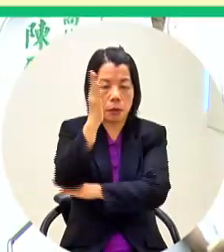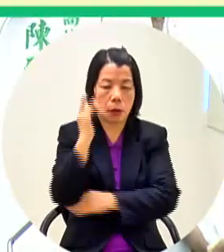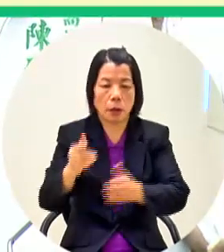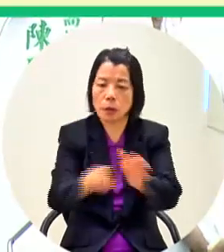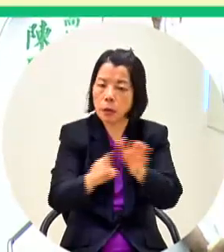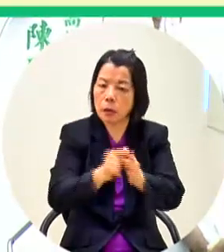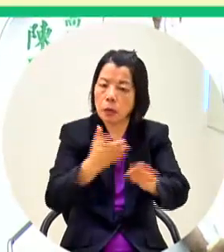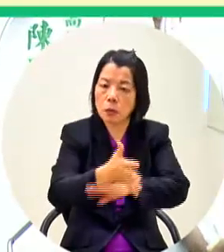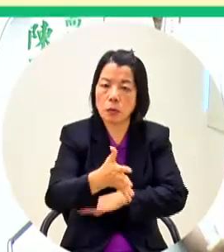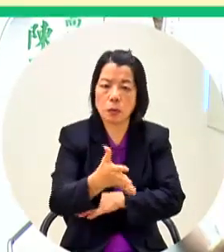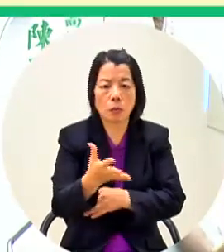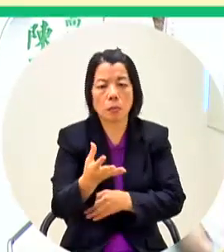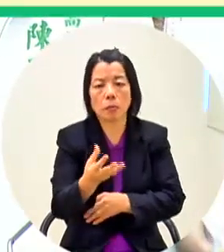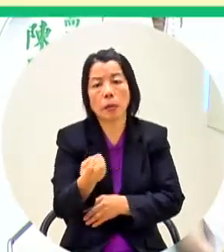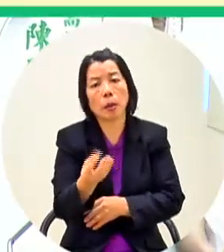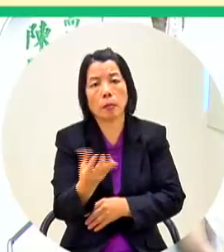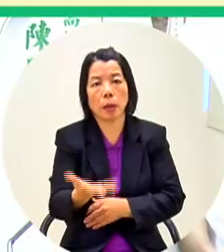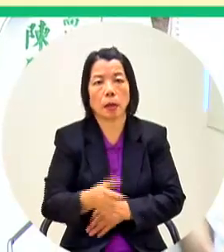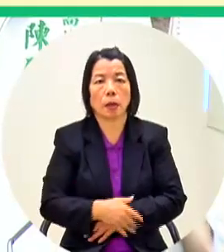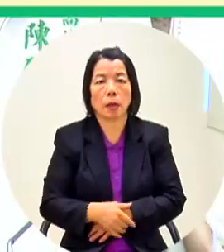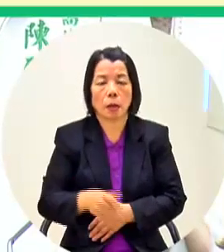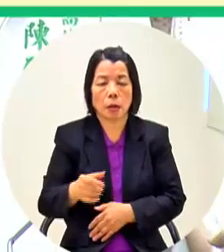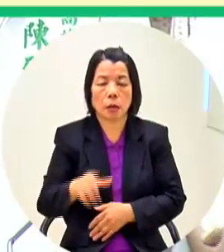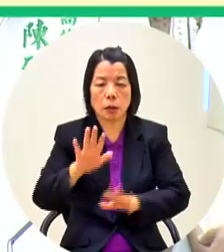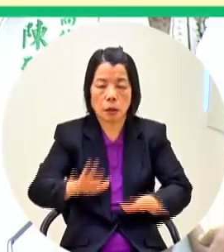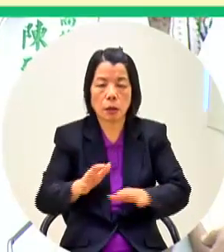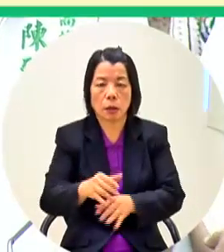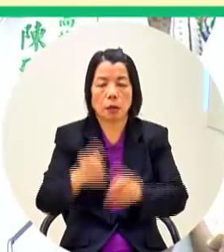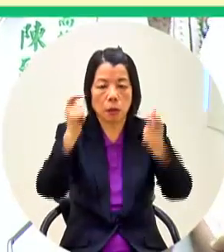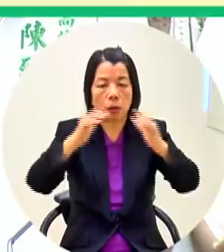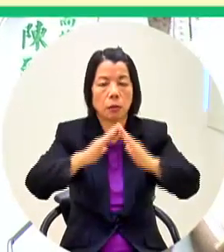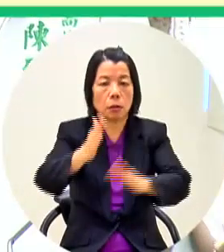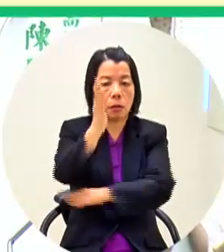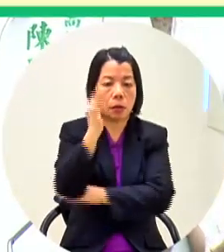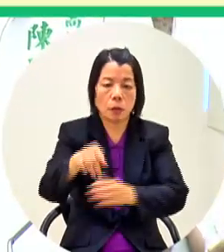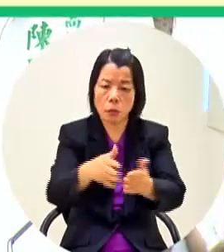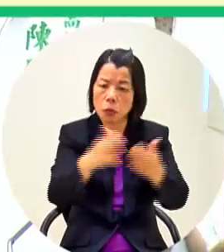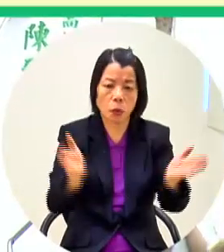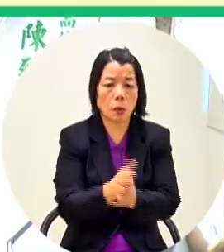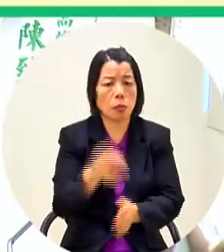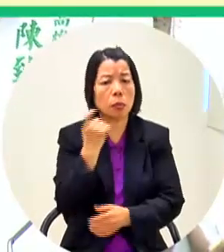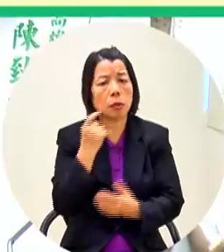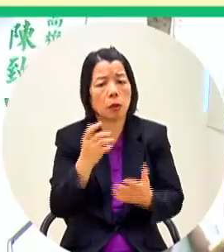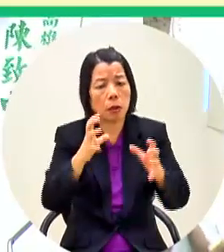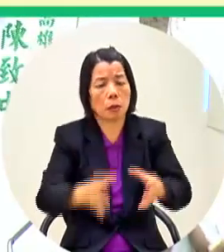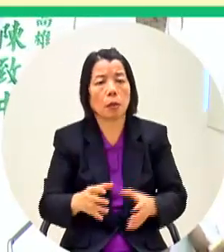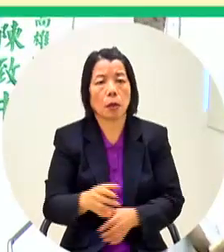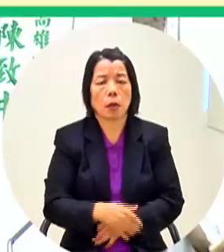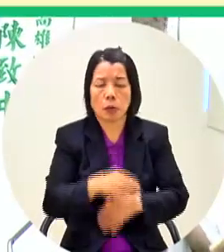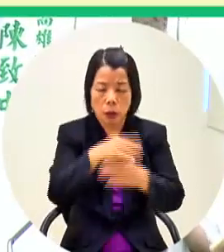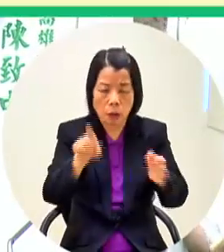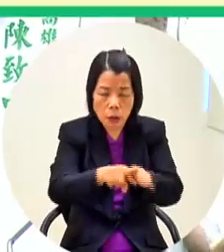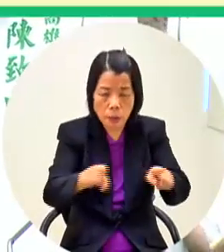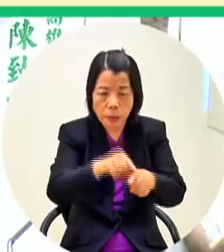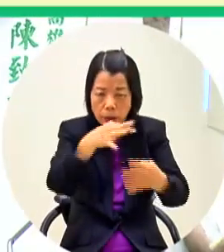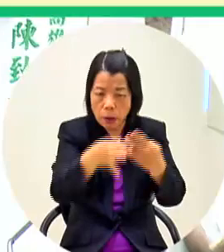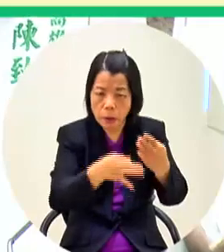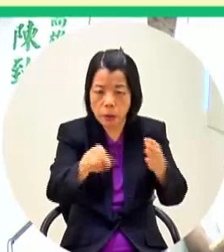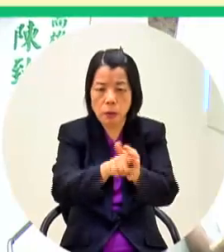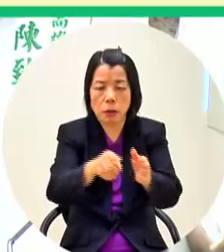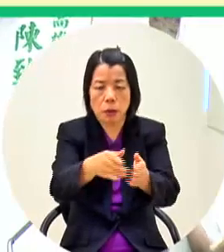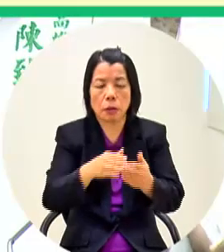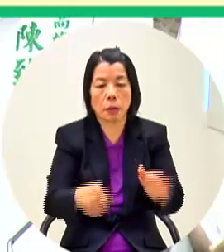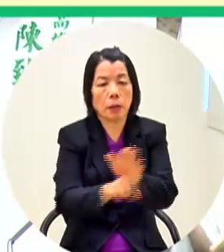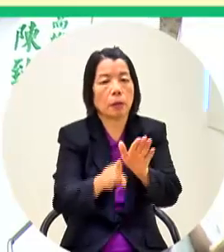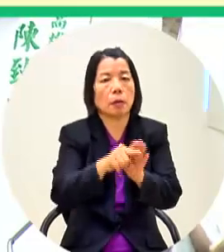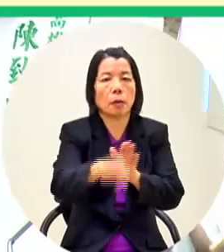过吗？这些日子高雄市政府在空转吗？那些明明就是一般的 SOP， 那个充其量只叫做演练，